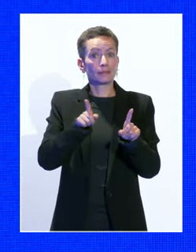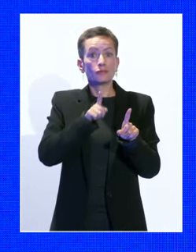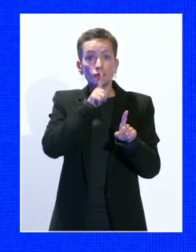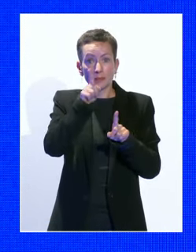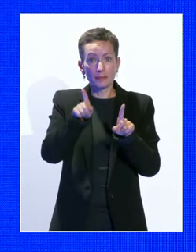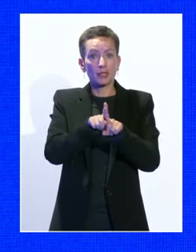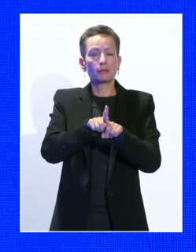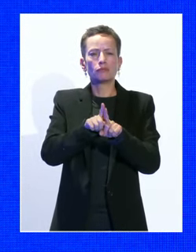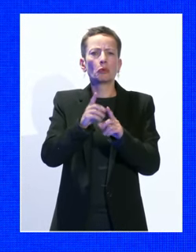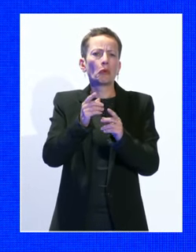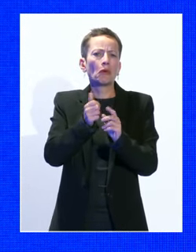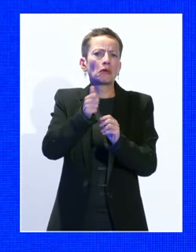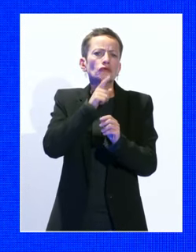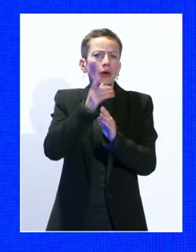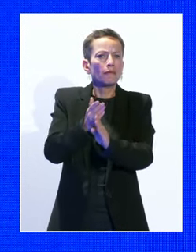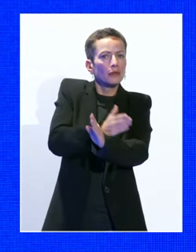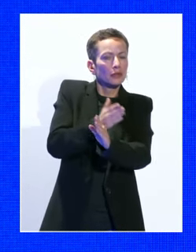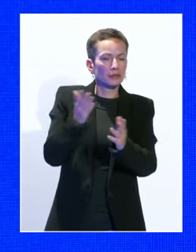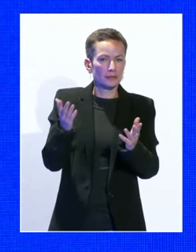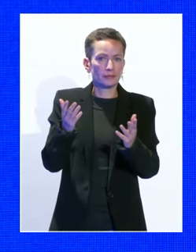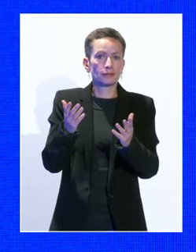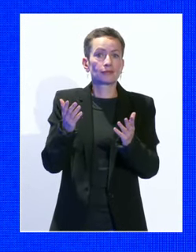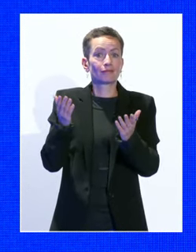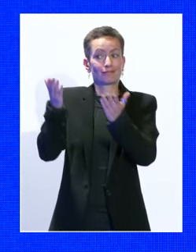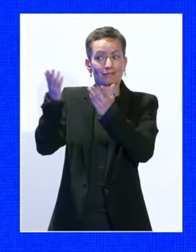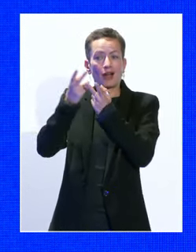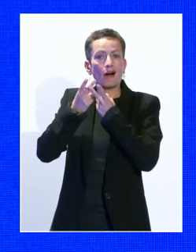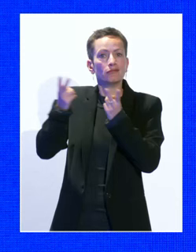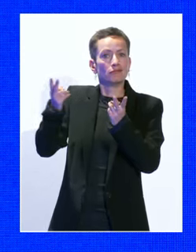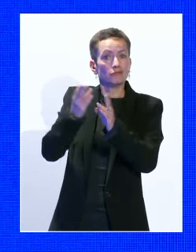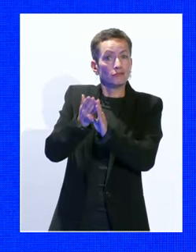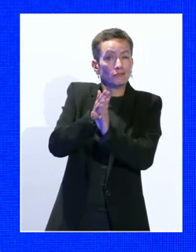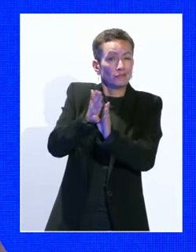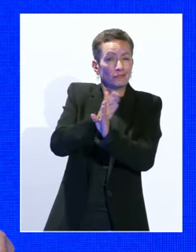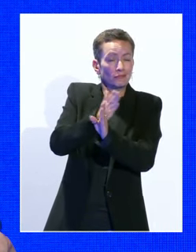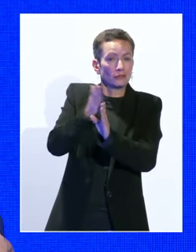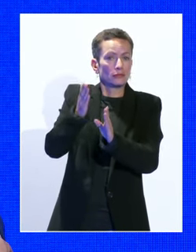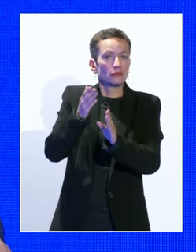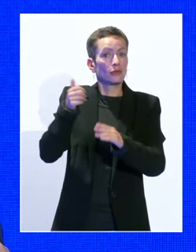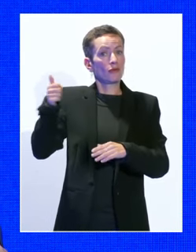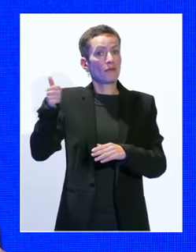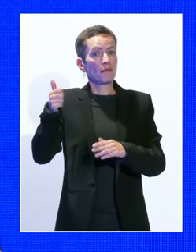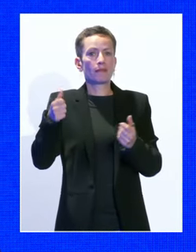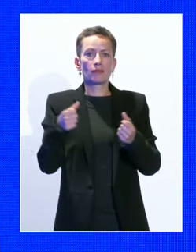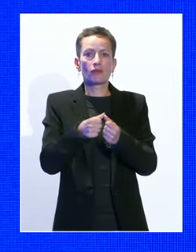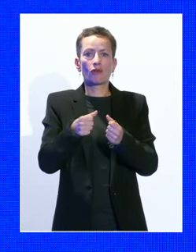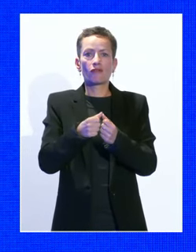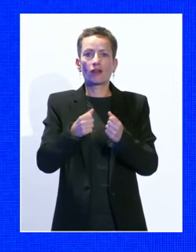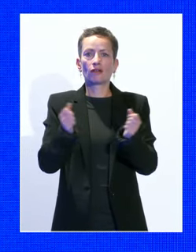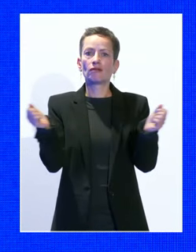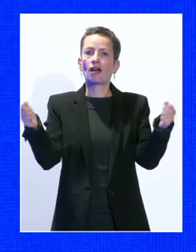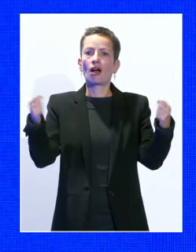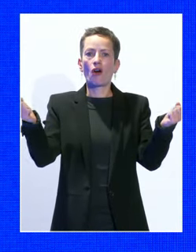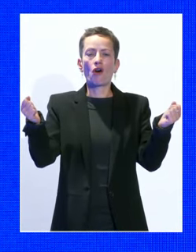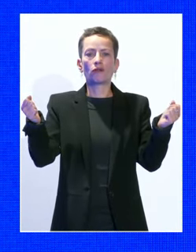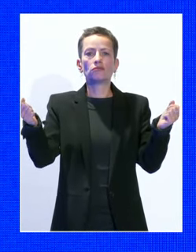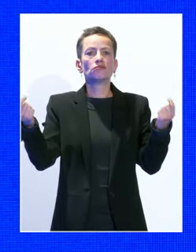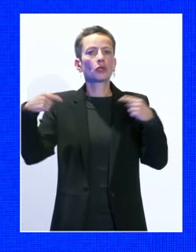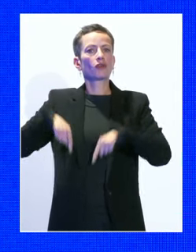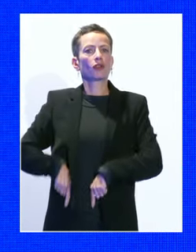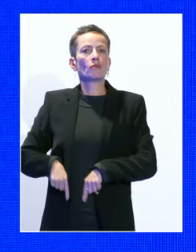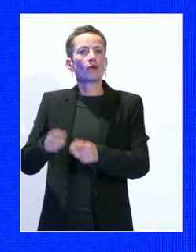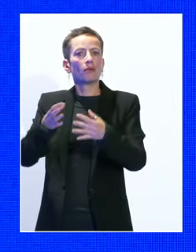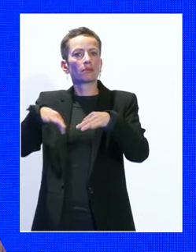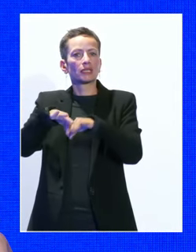le même jour ou la veille de cette annonce, il a signé un accord avec le gouvernement du